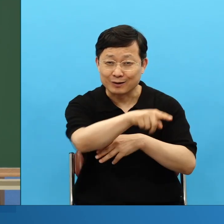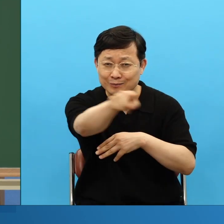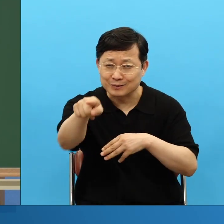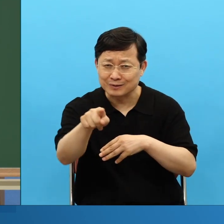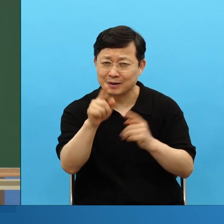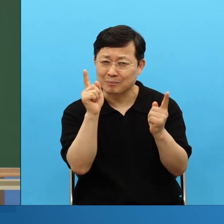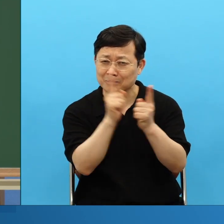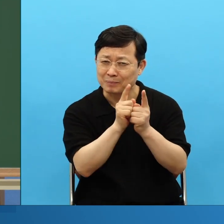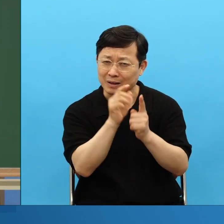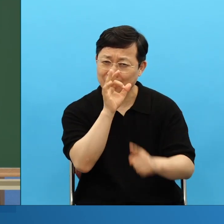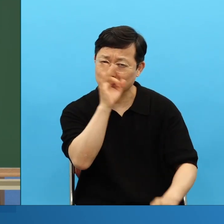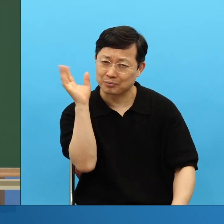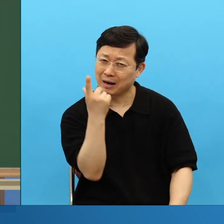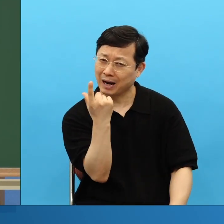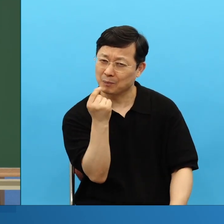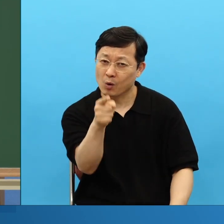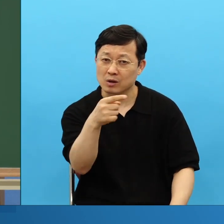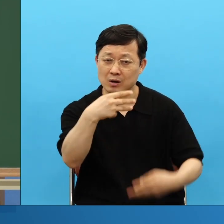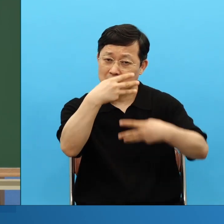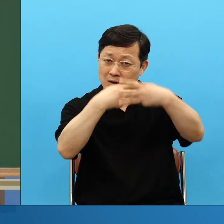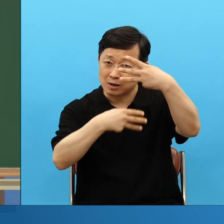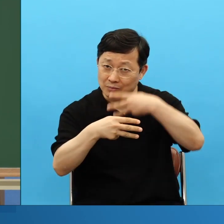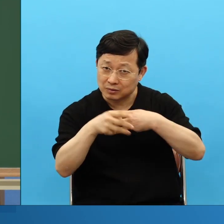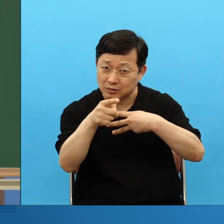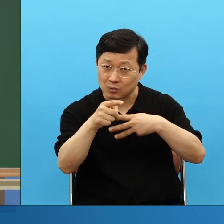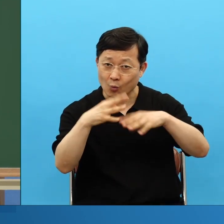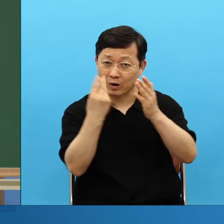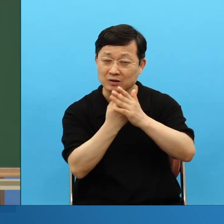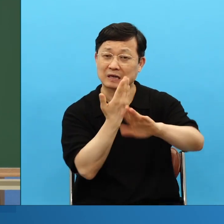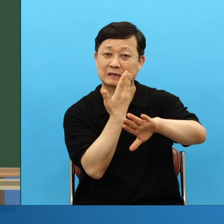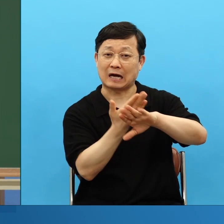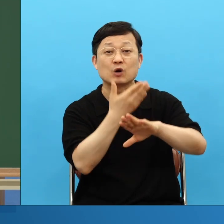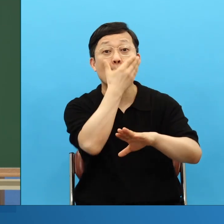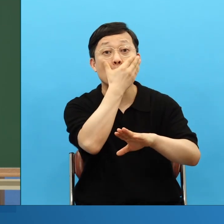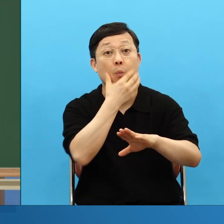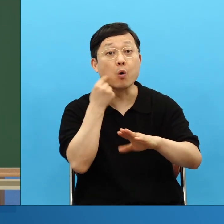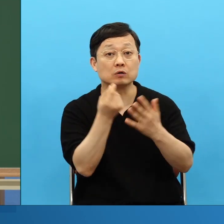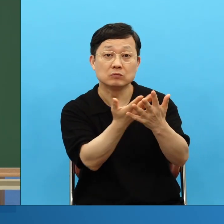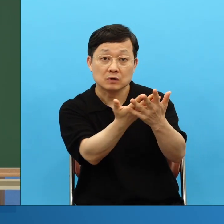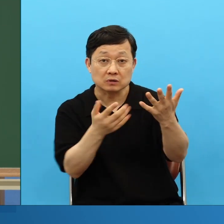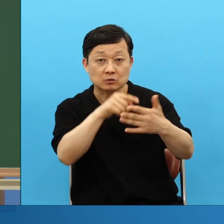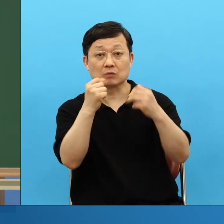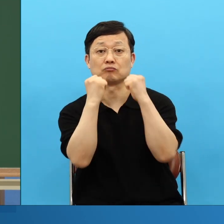안 만나질 거예요. 왜? 여러분들은 다른 흐름에 와 있잖아요. 그죠?